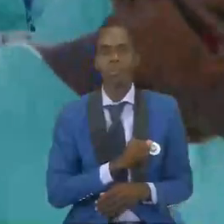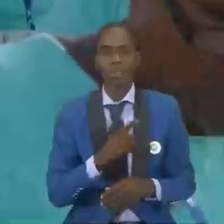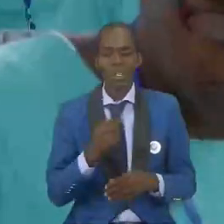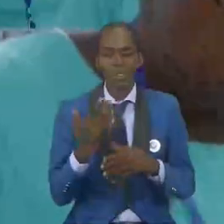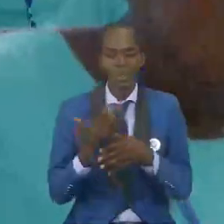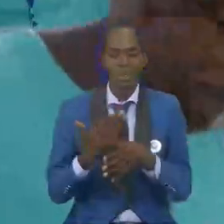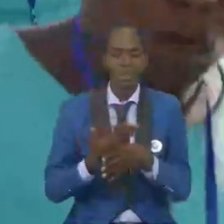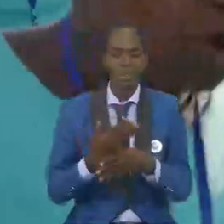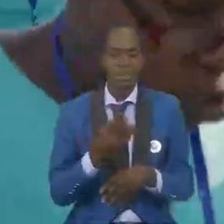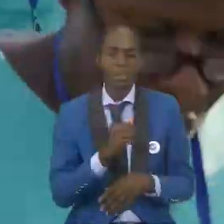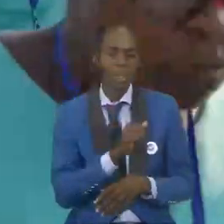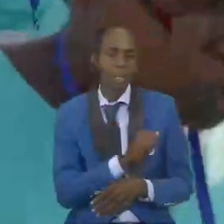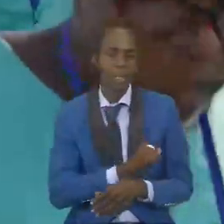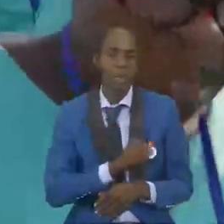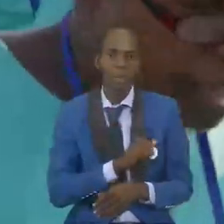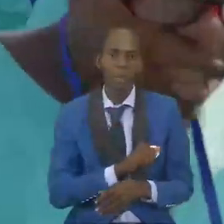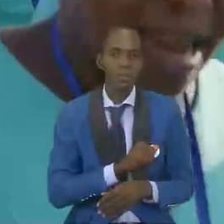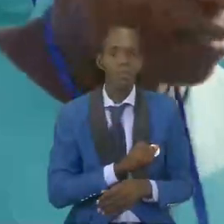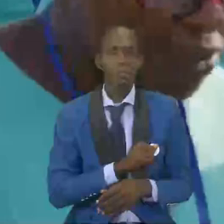une attitude inutile,